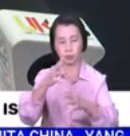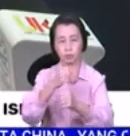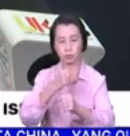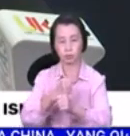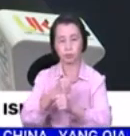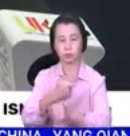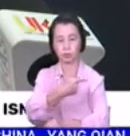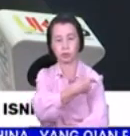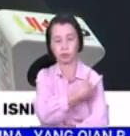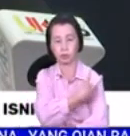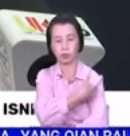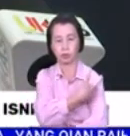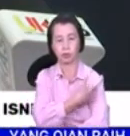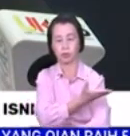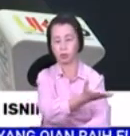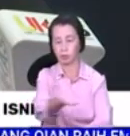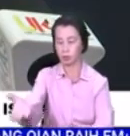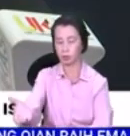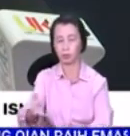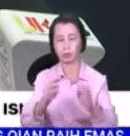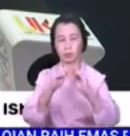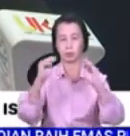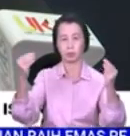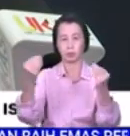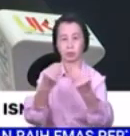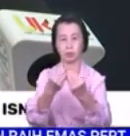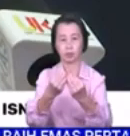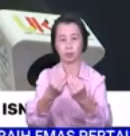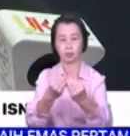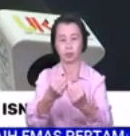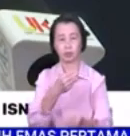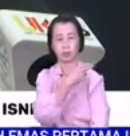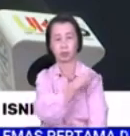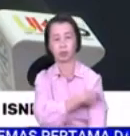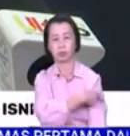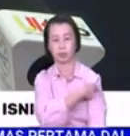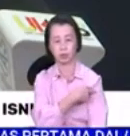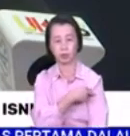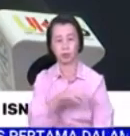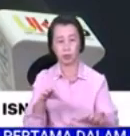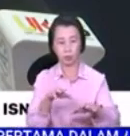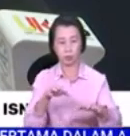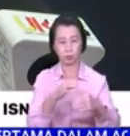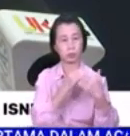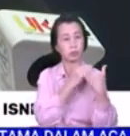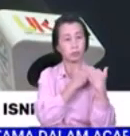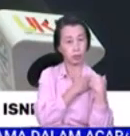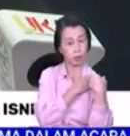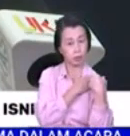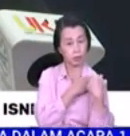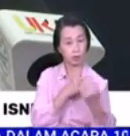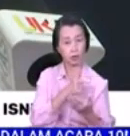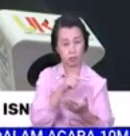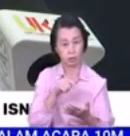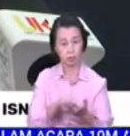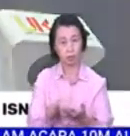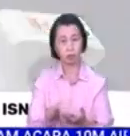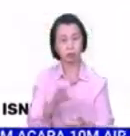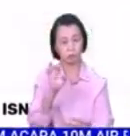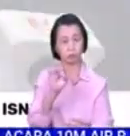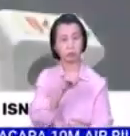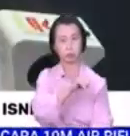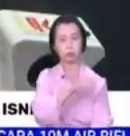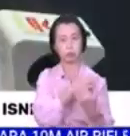mendapatkan vaccination di kalangan masyarakat ini harus kita buat sebagai tanggungjawab, dan ini juga merupakan